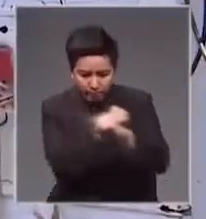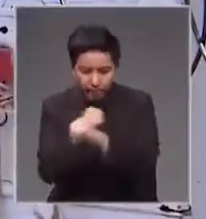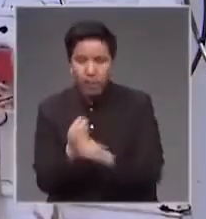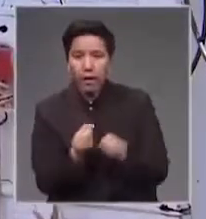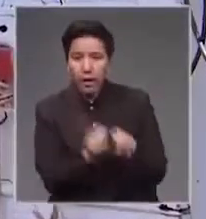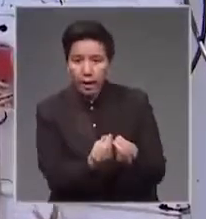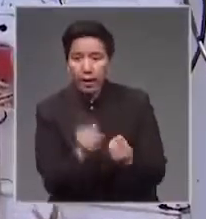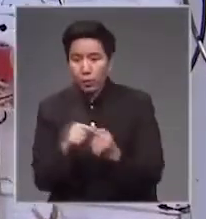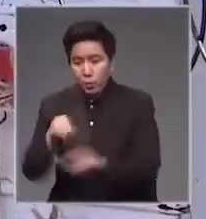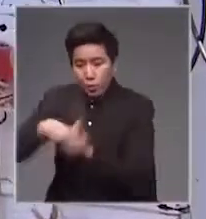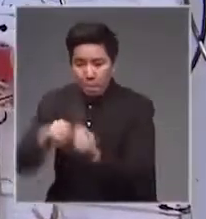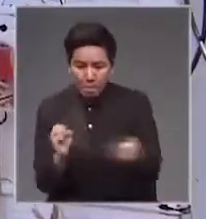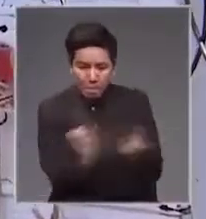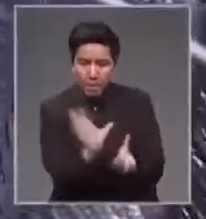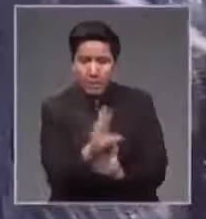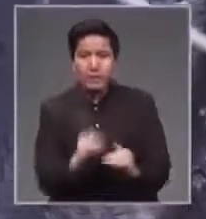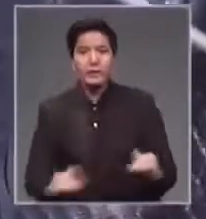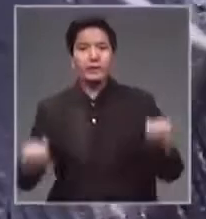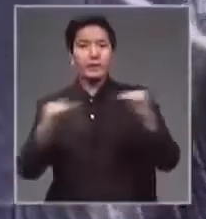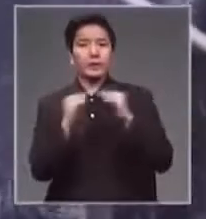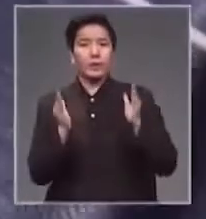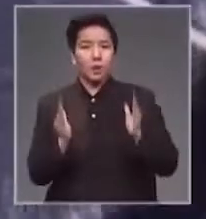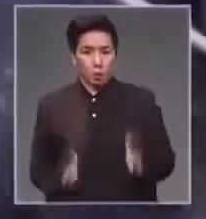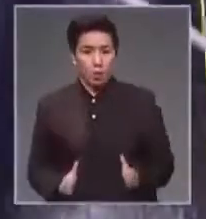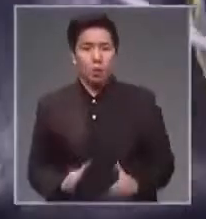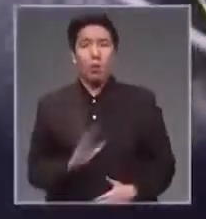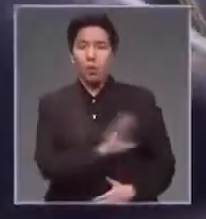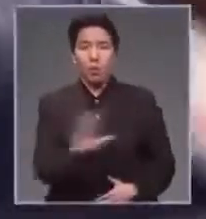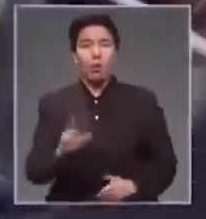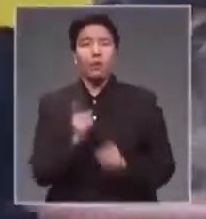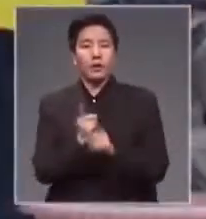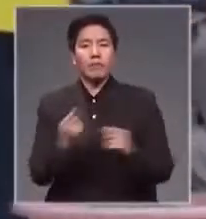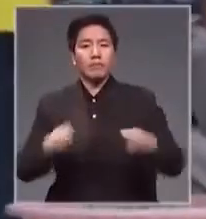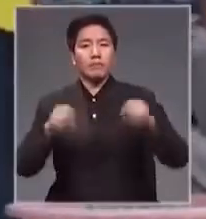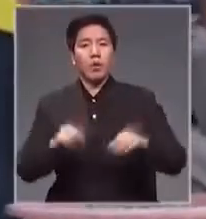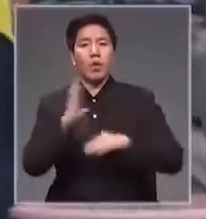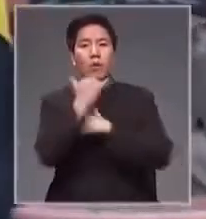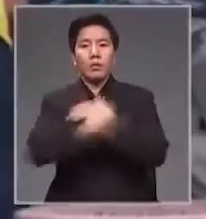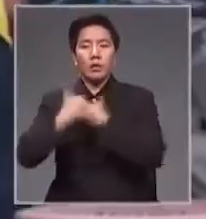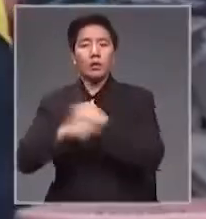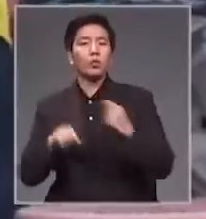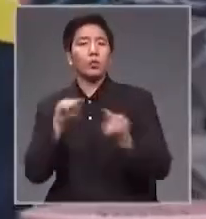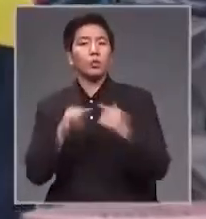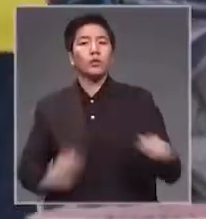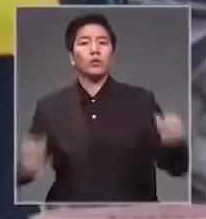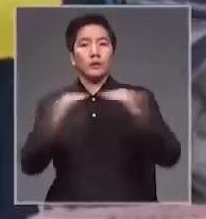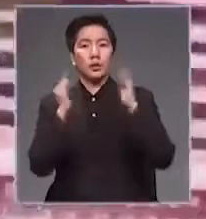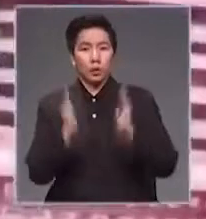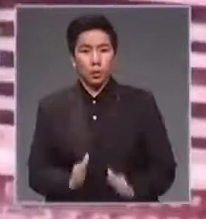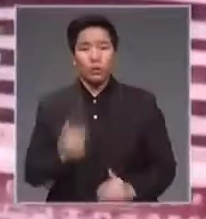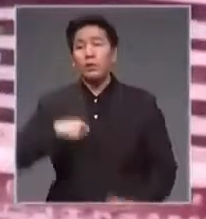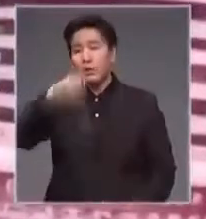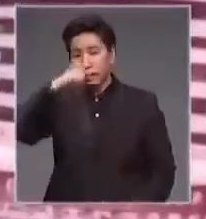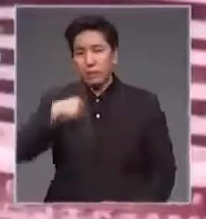กิจตามหลักกฎหมายสิทธิมนุษยชนระหว่างประเทศและสนธิสัญญาระหว่างประเทศด้านสิทธิมนุษยชนซึ่งประเทศไทยเป็น